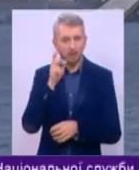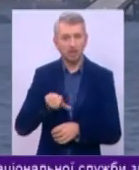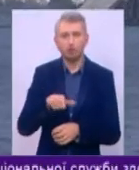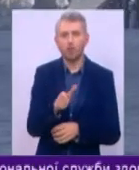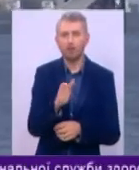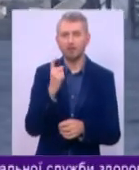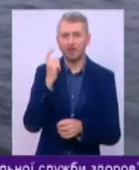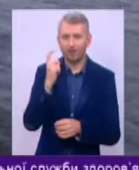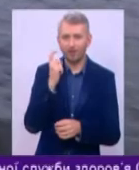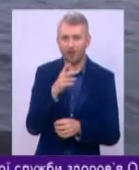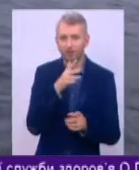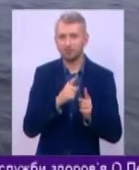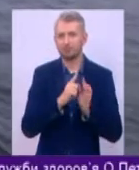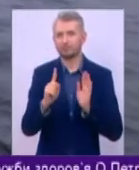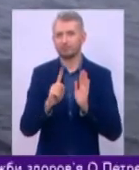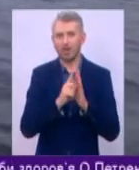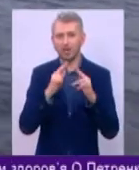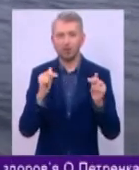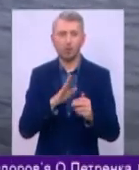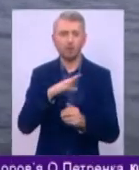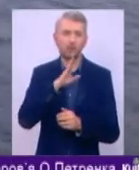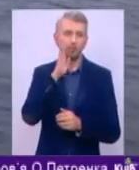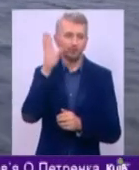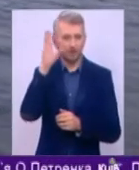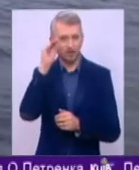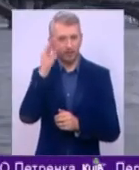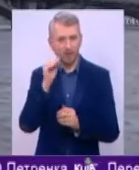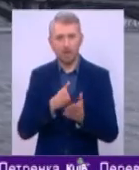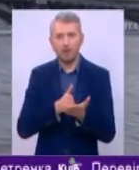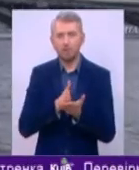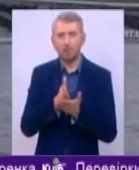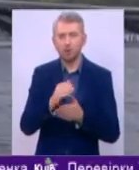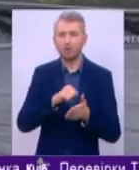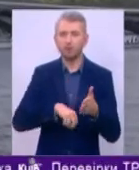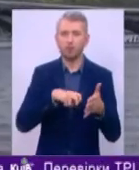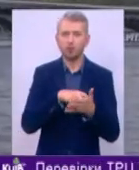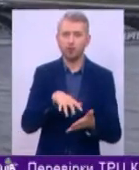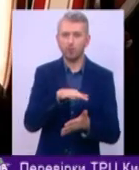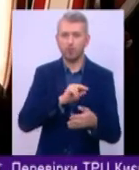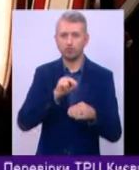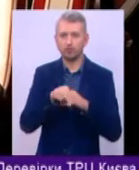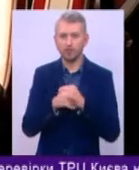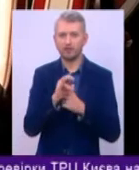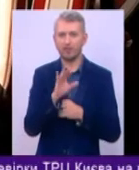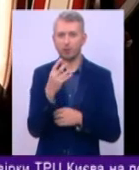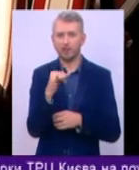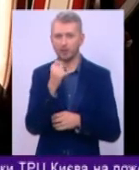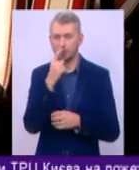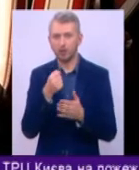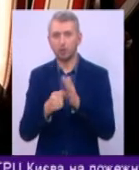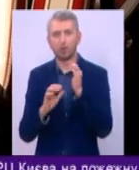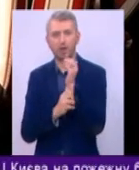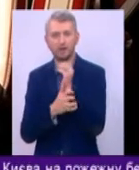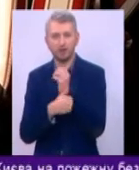під час навігації ходить Дніпром у вечірні та ранкові години. Маршрут пролягає від поштової площі через Наводницький парк до Березняків,